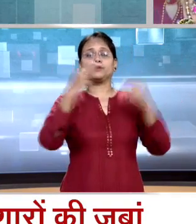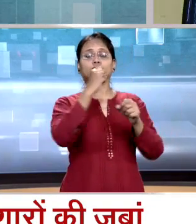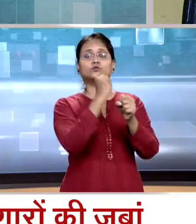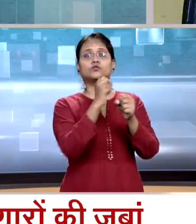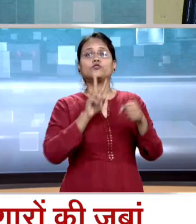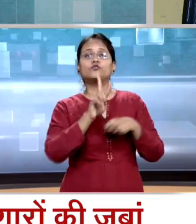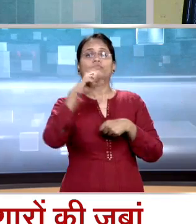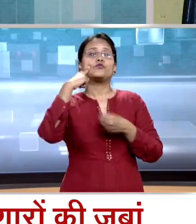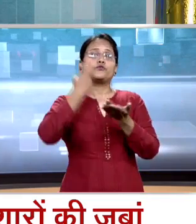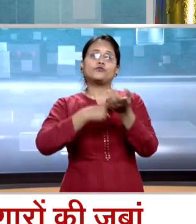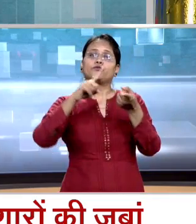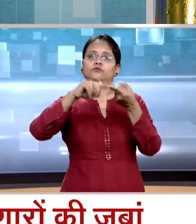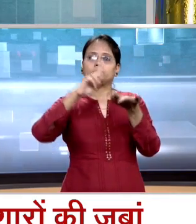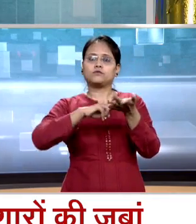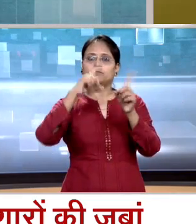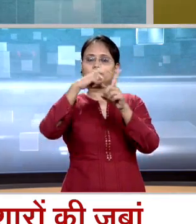है।